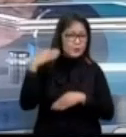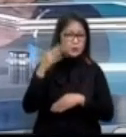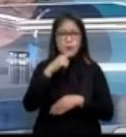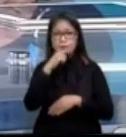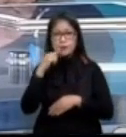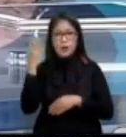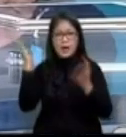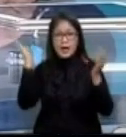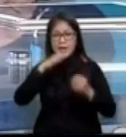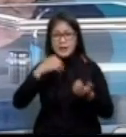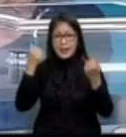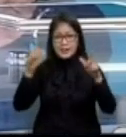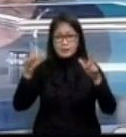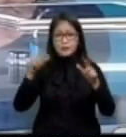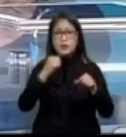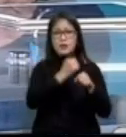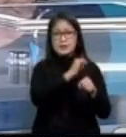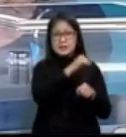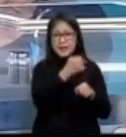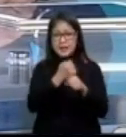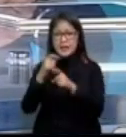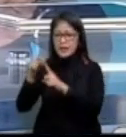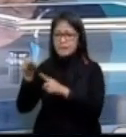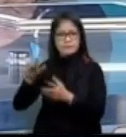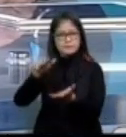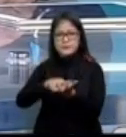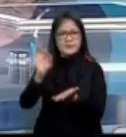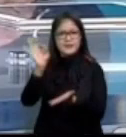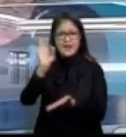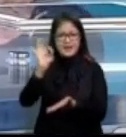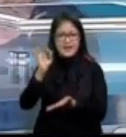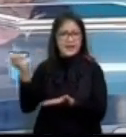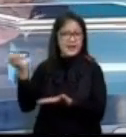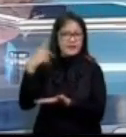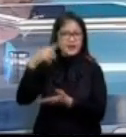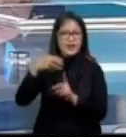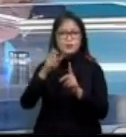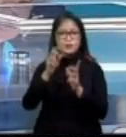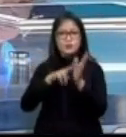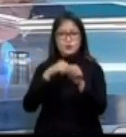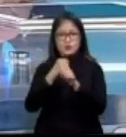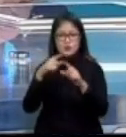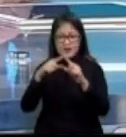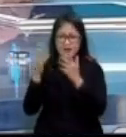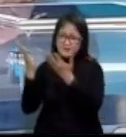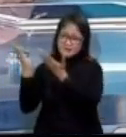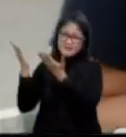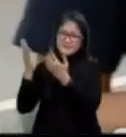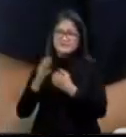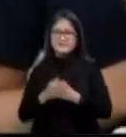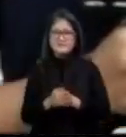tidak diberlakukan. Berikut laporan Bunga Cinka bersama juru kamera Irfan Hardiansyah dan Laksana.